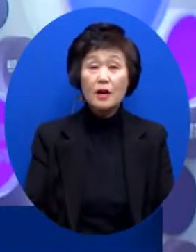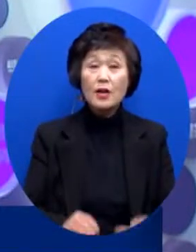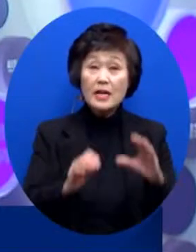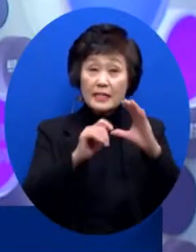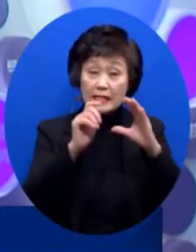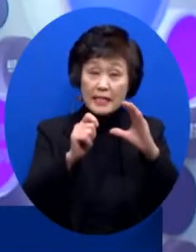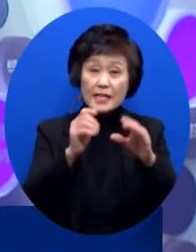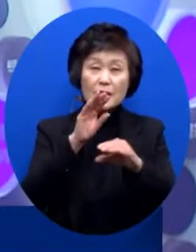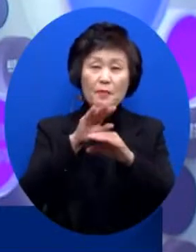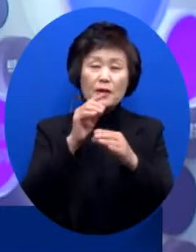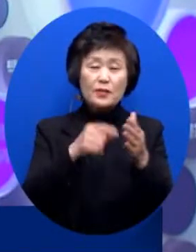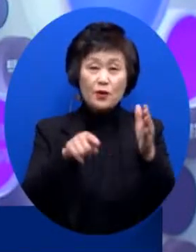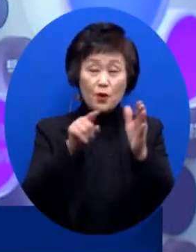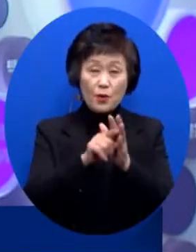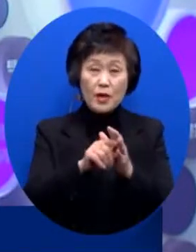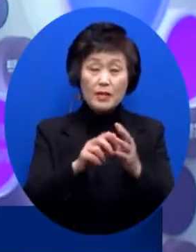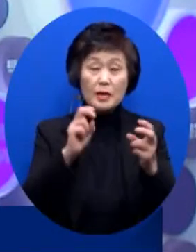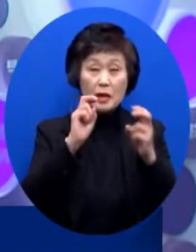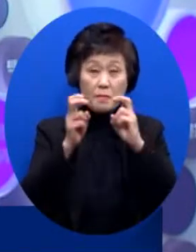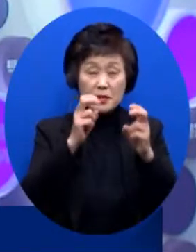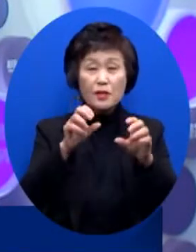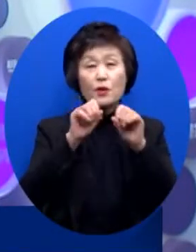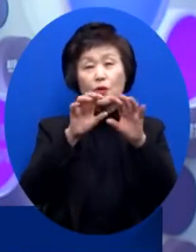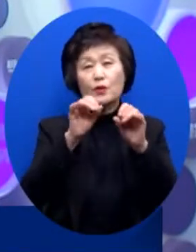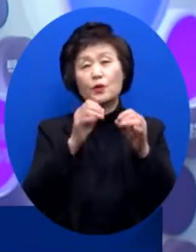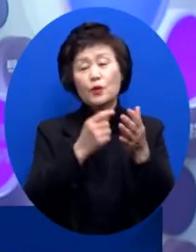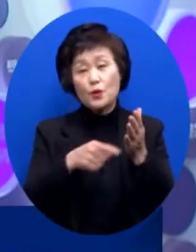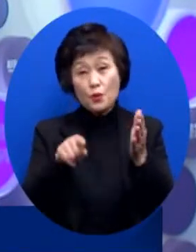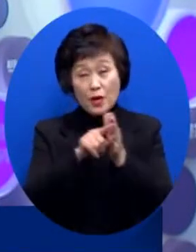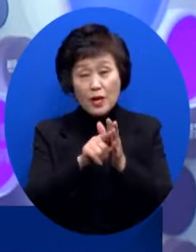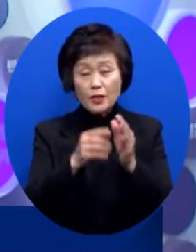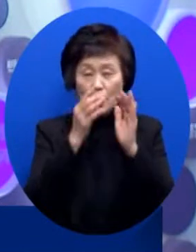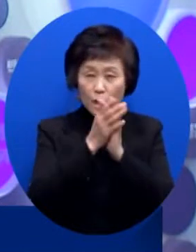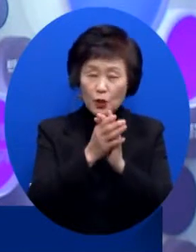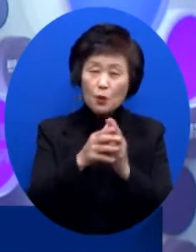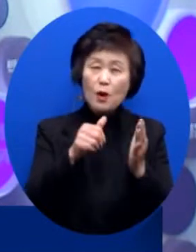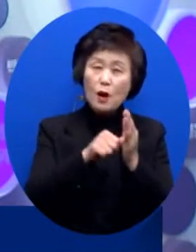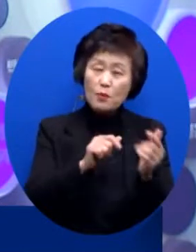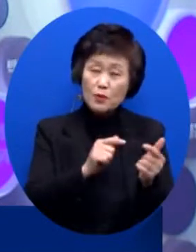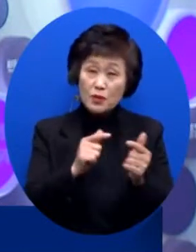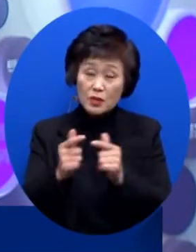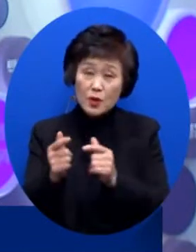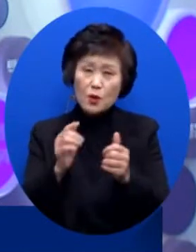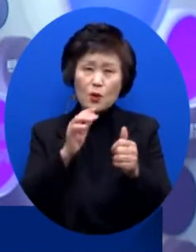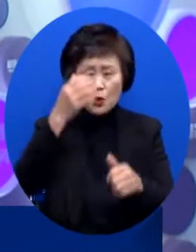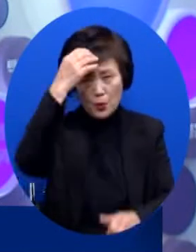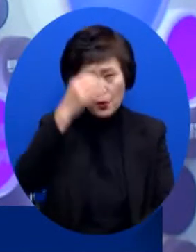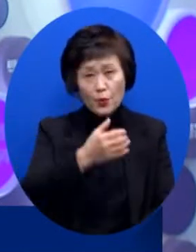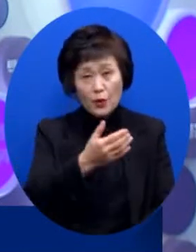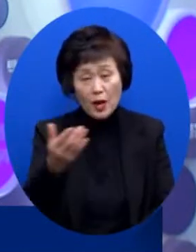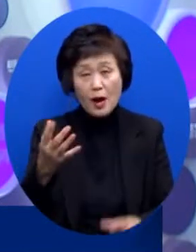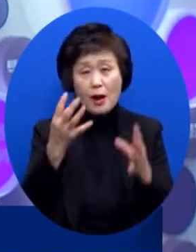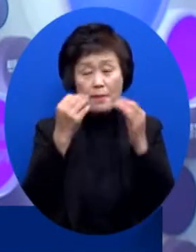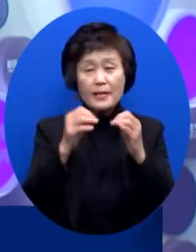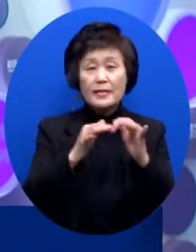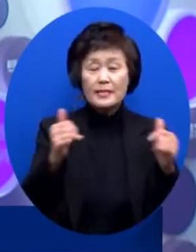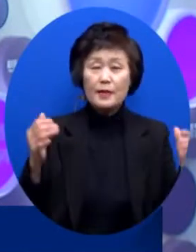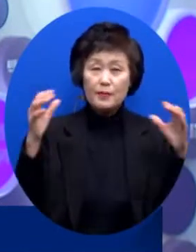방송을 위해서, 미디어 선교를 위해서, 기도로, 그리고 물질로 후원하기 위해서 많은 위원들이 함께